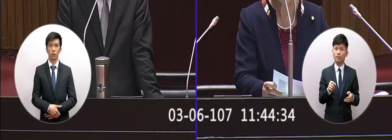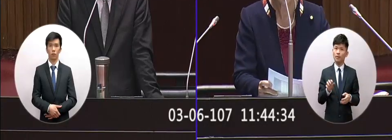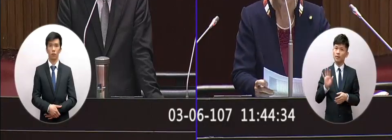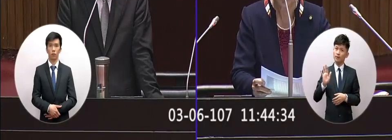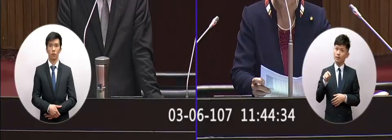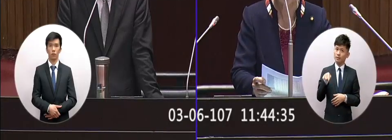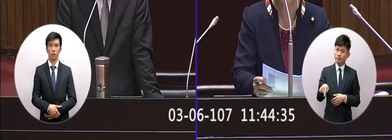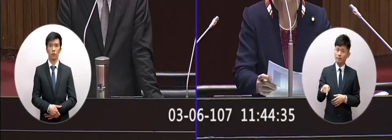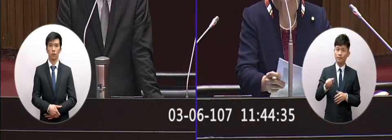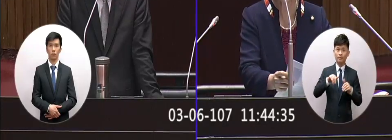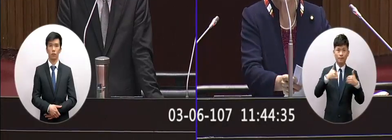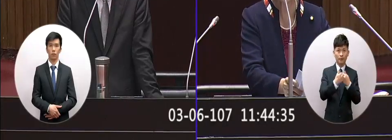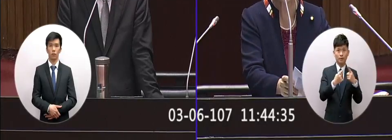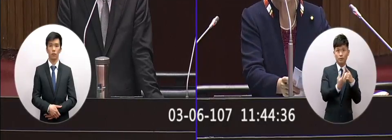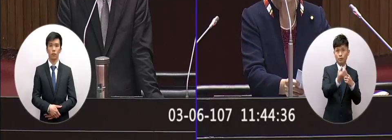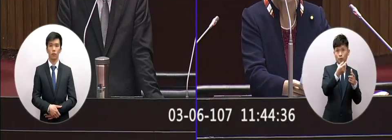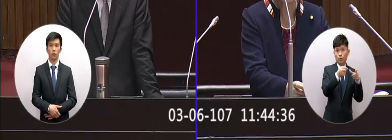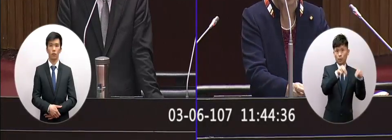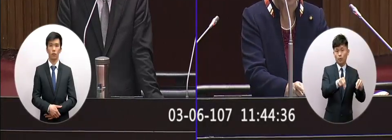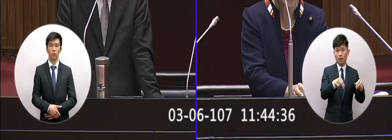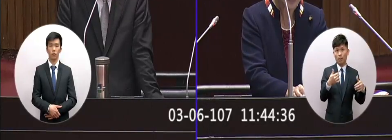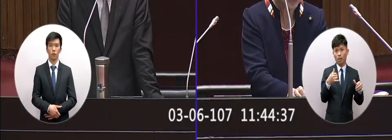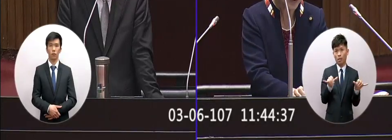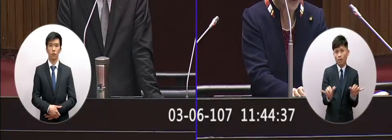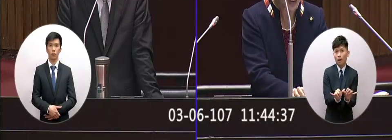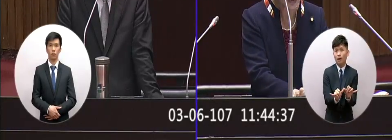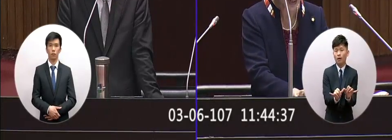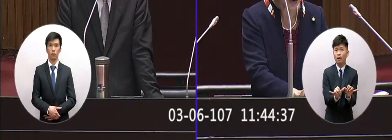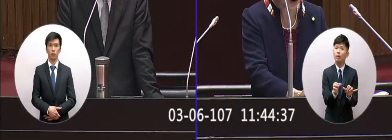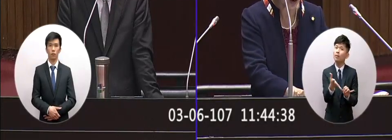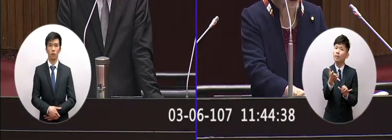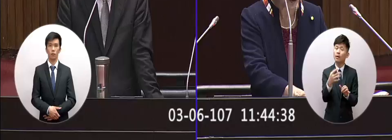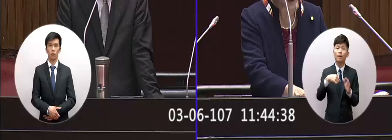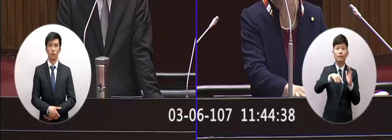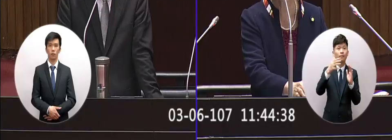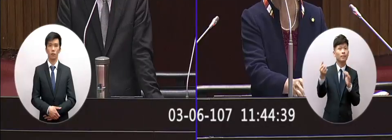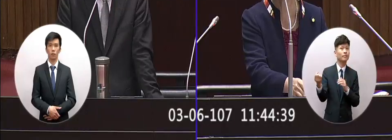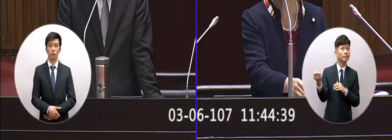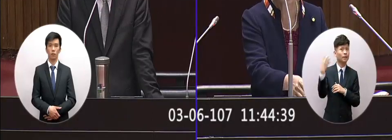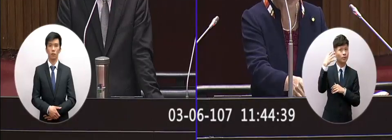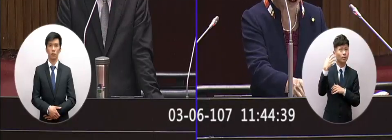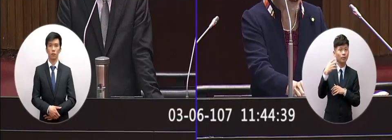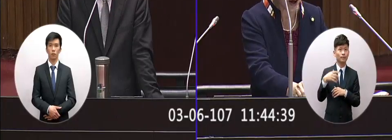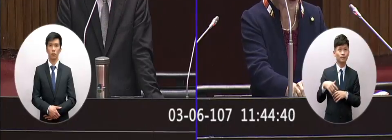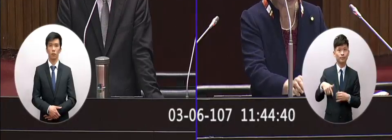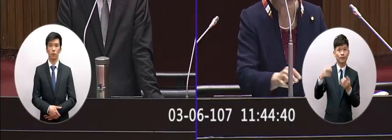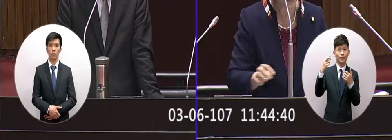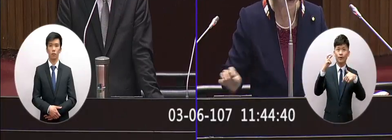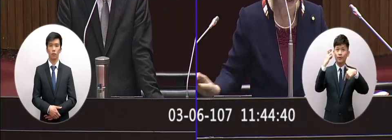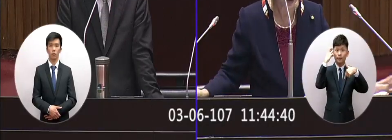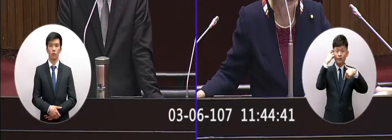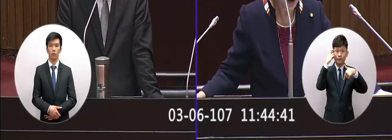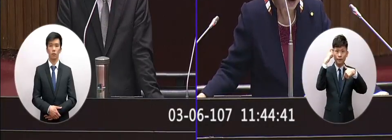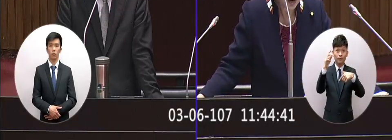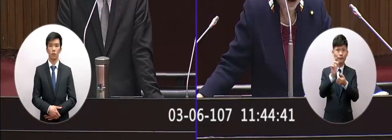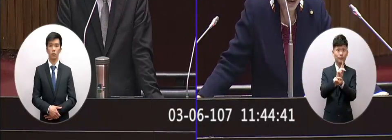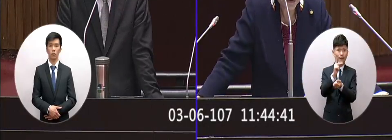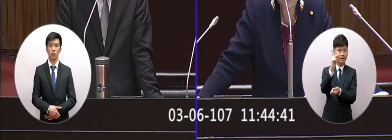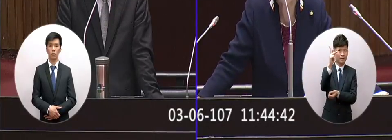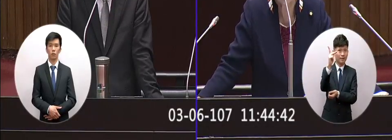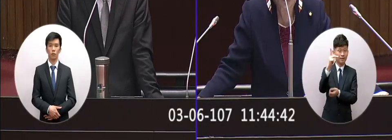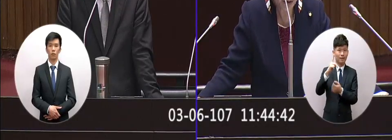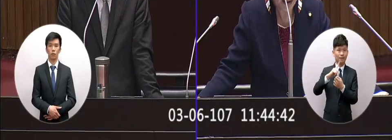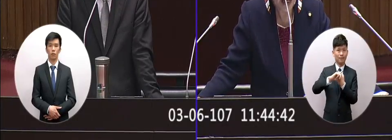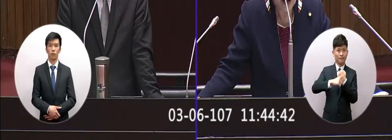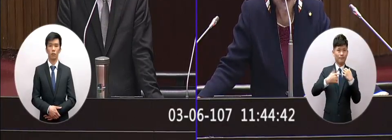所谓的违反人权公约呢？那我相信院长应该也听过傅科这位这个法国的一个当代的哲